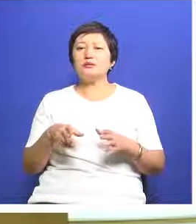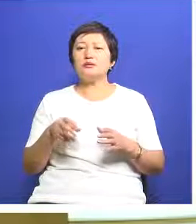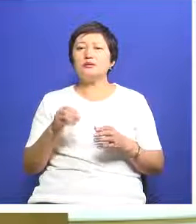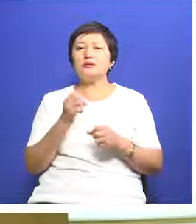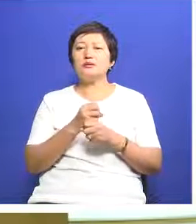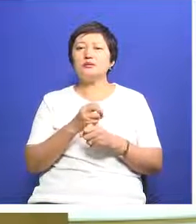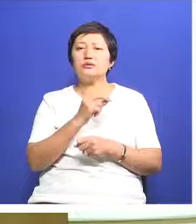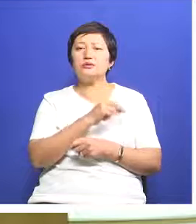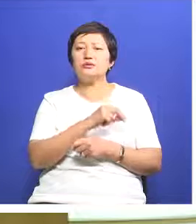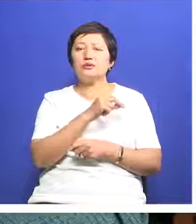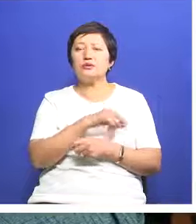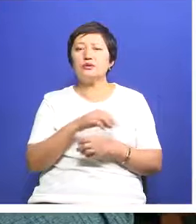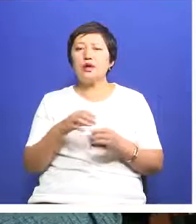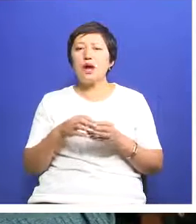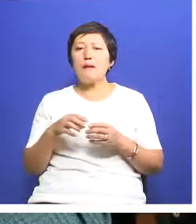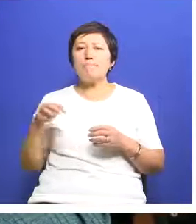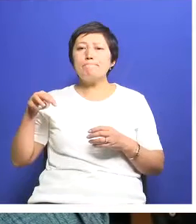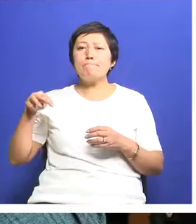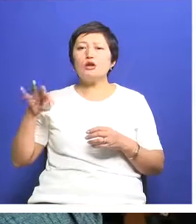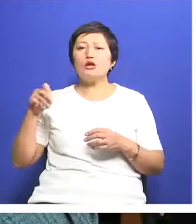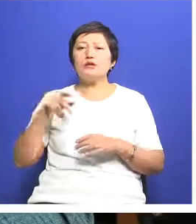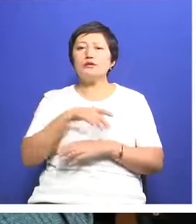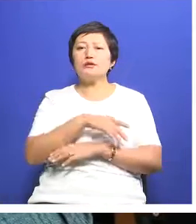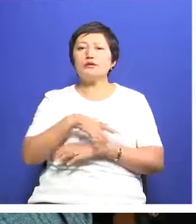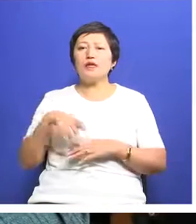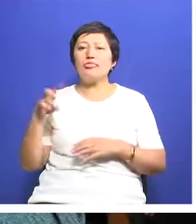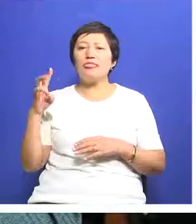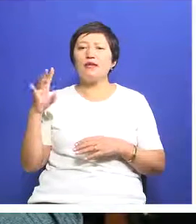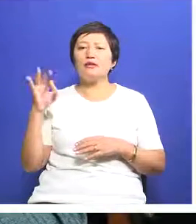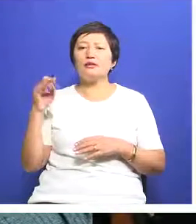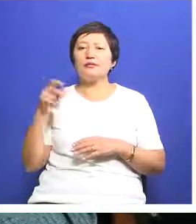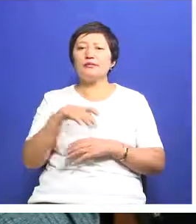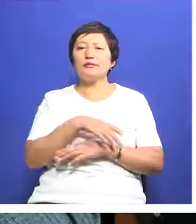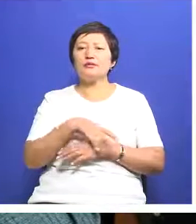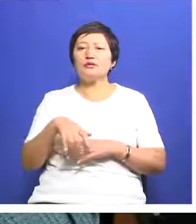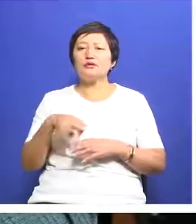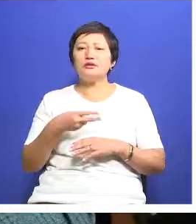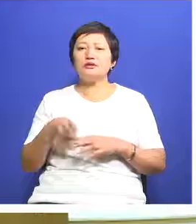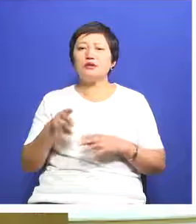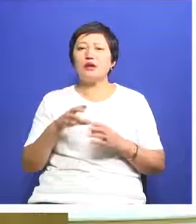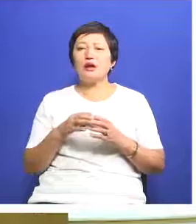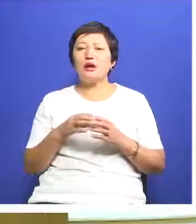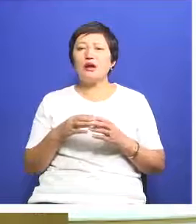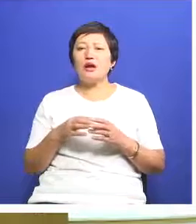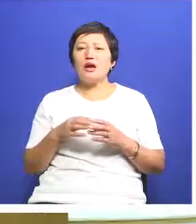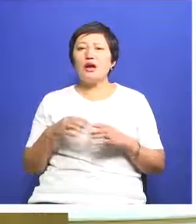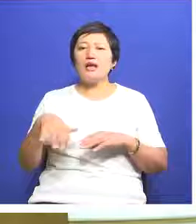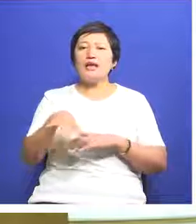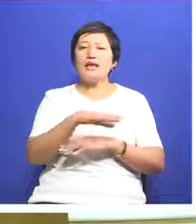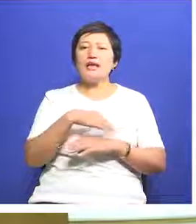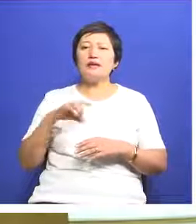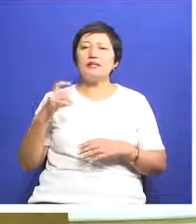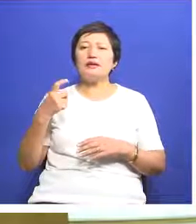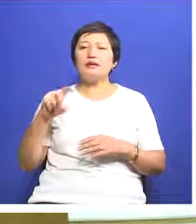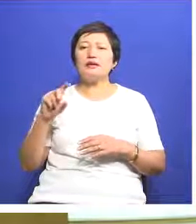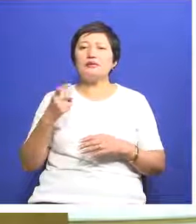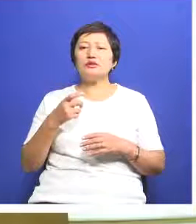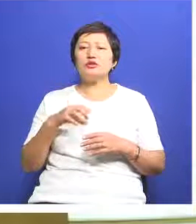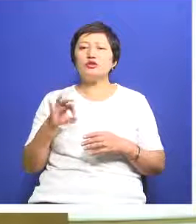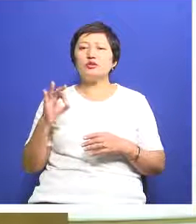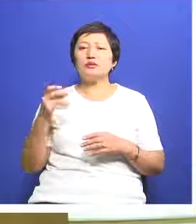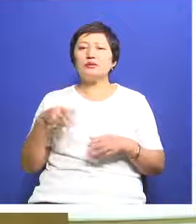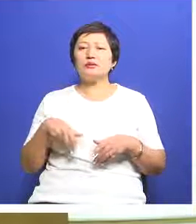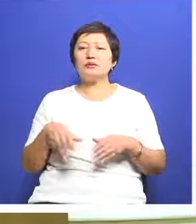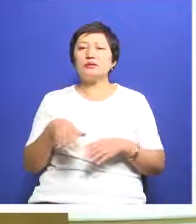жүргүздүк. Мынау Мухтар Эвезов көчөсүндө, Нартай Сапаров көчөсүндө, сосын мынау осы жерде биздин алюминийдин сандарын бир шогурлаган